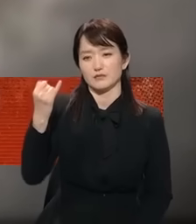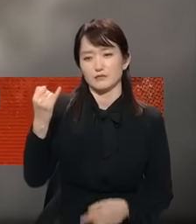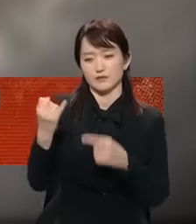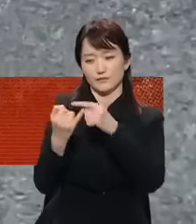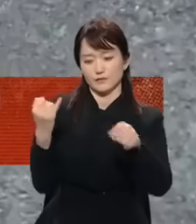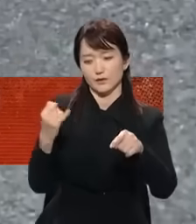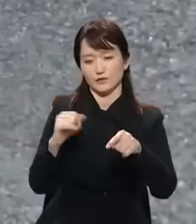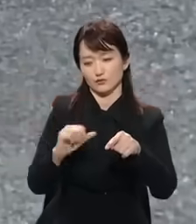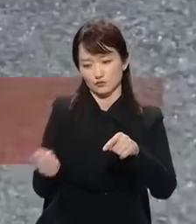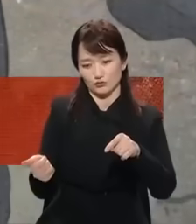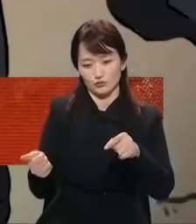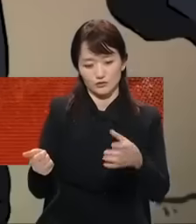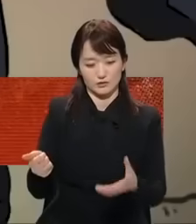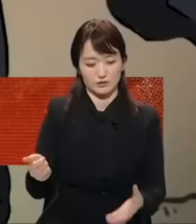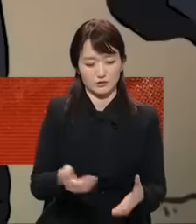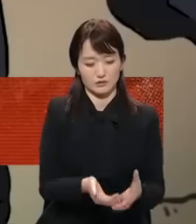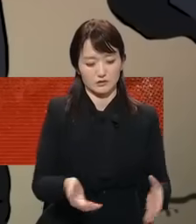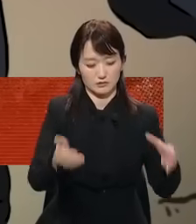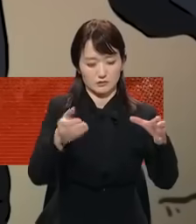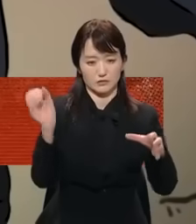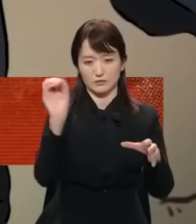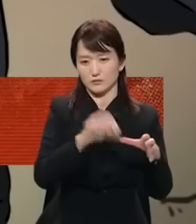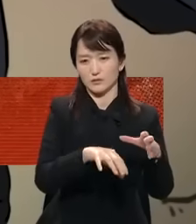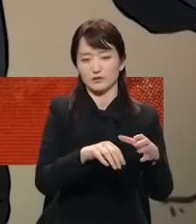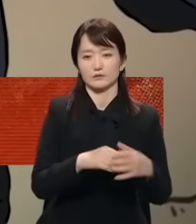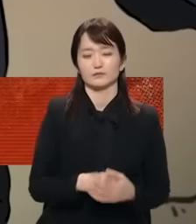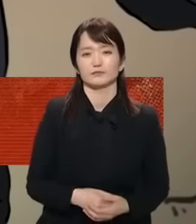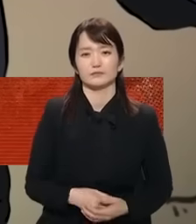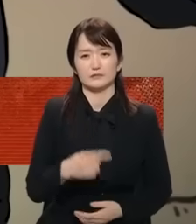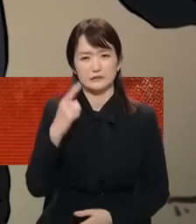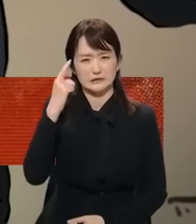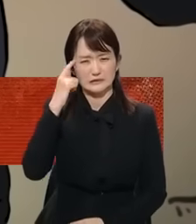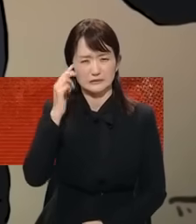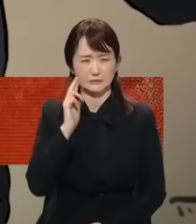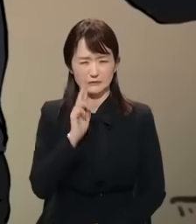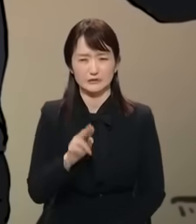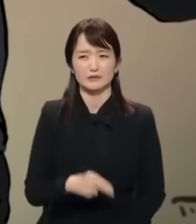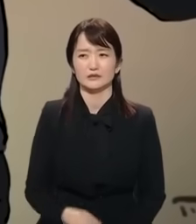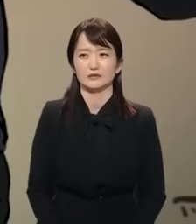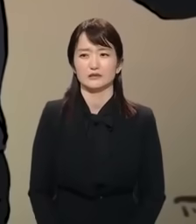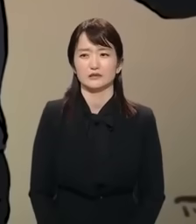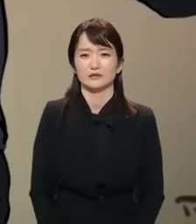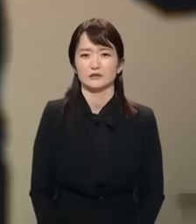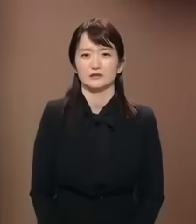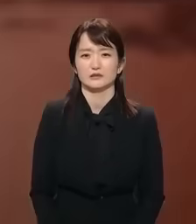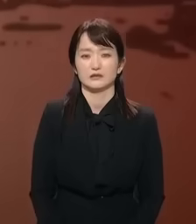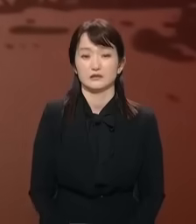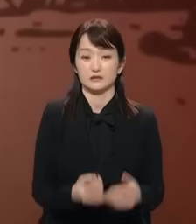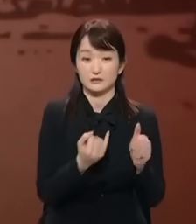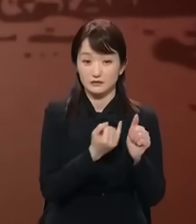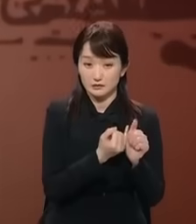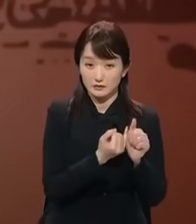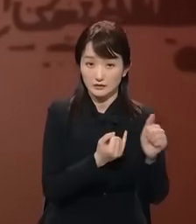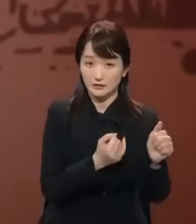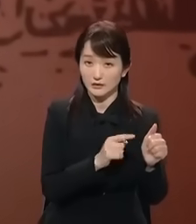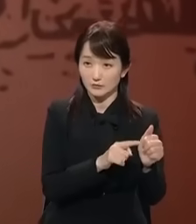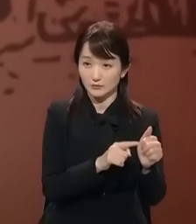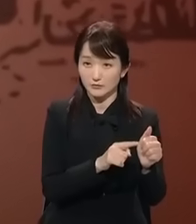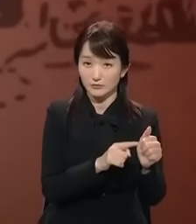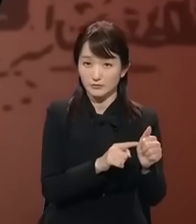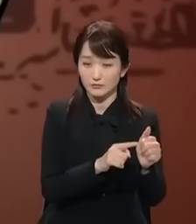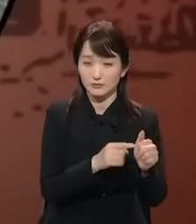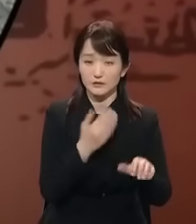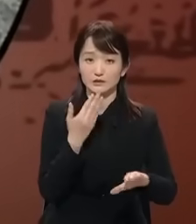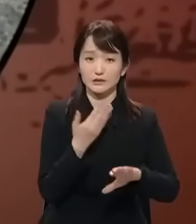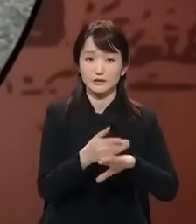시신을 바로 거기에다 유기를 했다는 거죠 이게 뭐 생각만 하더라도 끔찍한 일인데 그런데 이제이 남편 같은 경우는 주로 이제